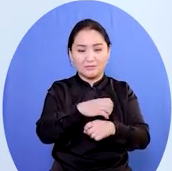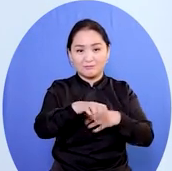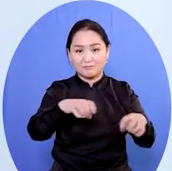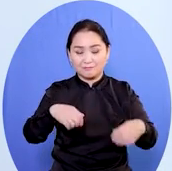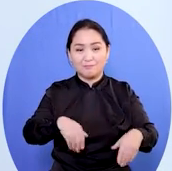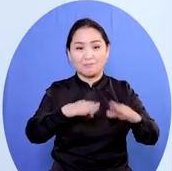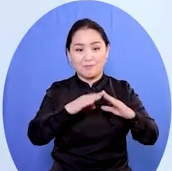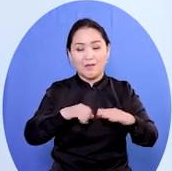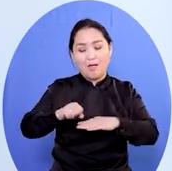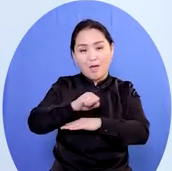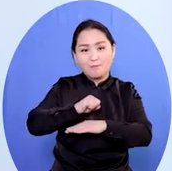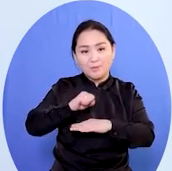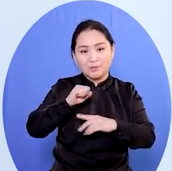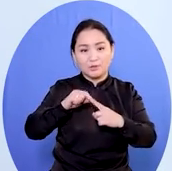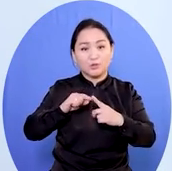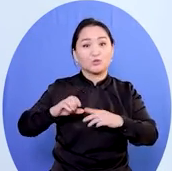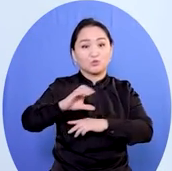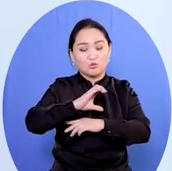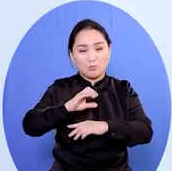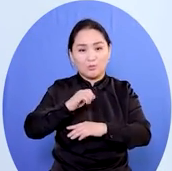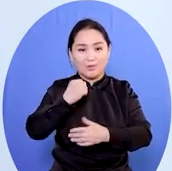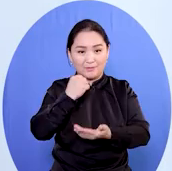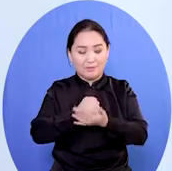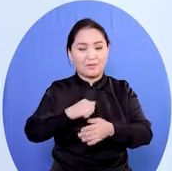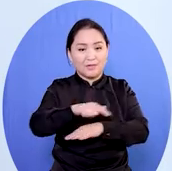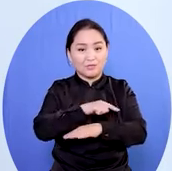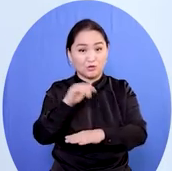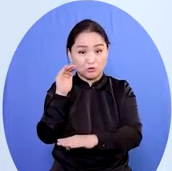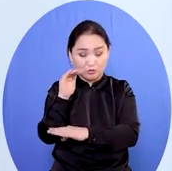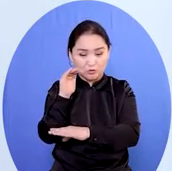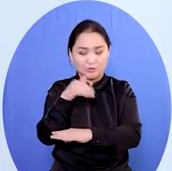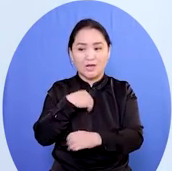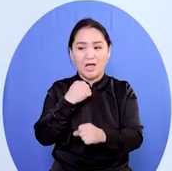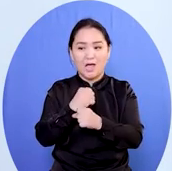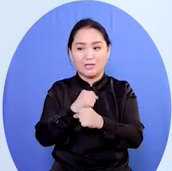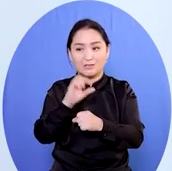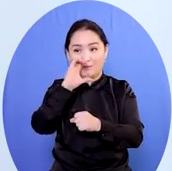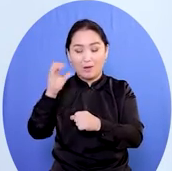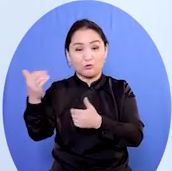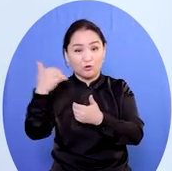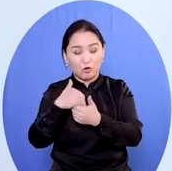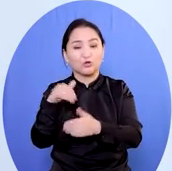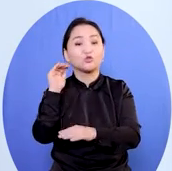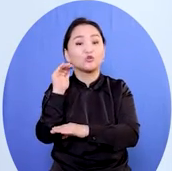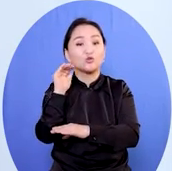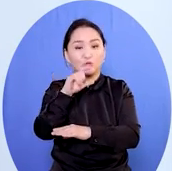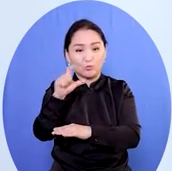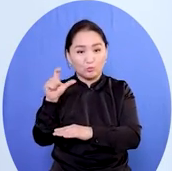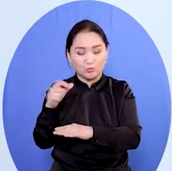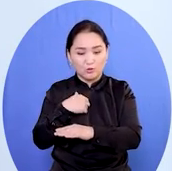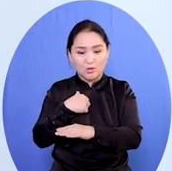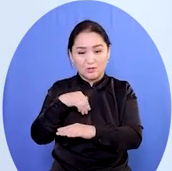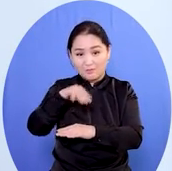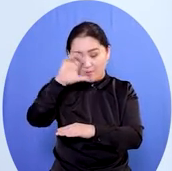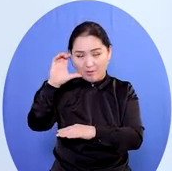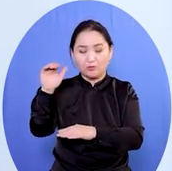Тэгээд ажлын хэсгээ байгуулахдаа бол аймаг, сумын том газруудын төлөөлөл, ажилуулгач эзэдийн төлөөлөл тий бүгдийг л оролцуулаад